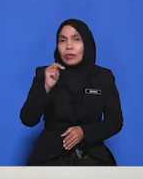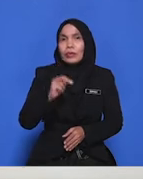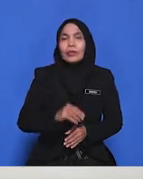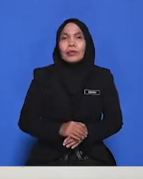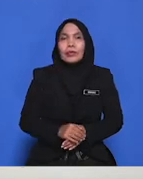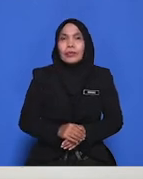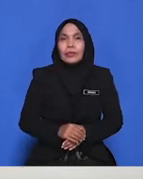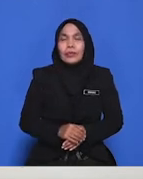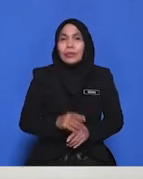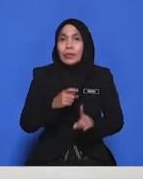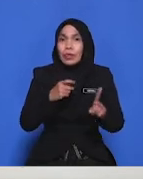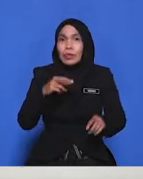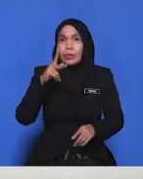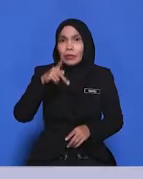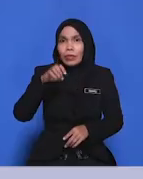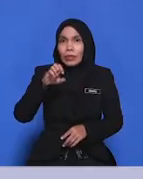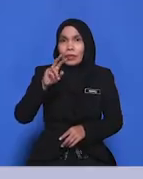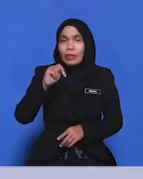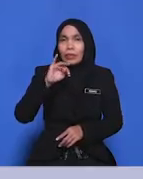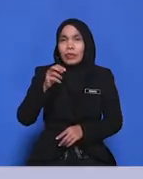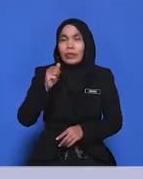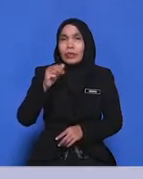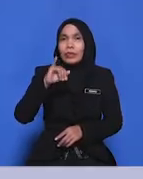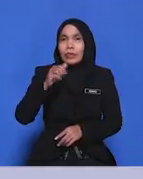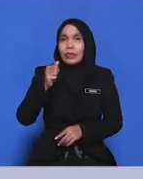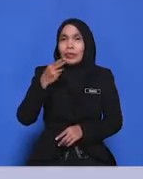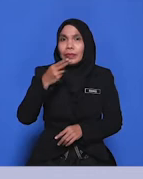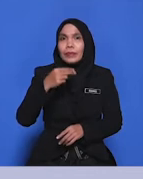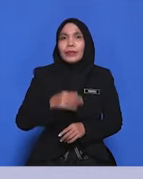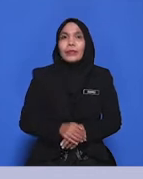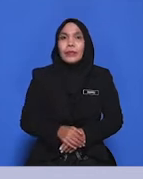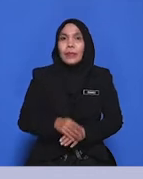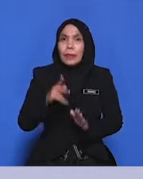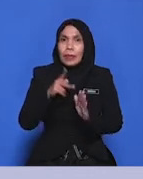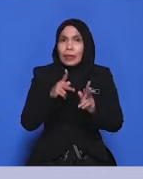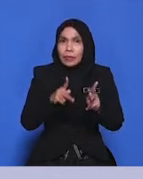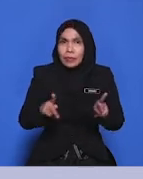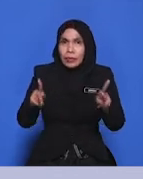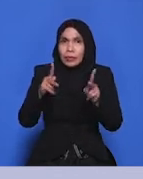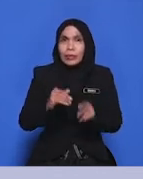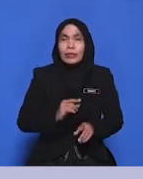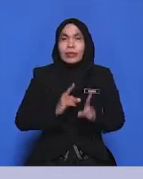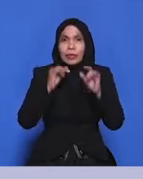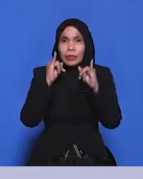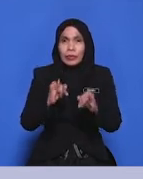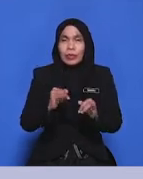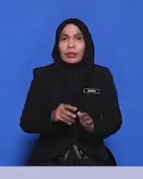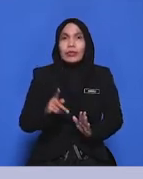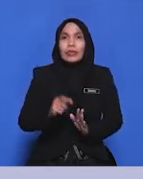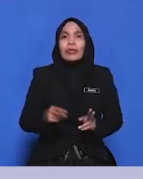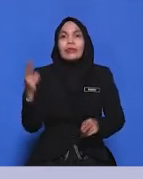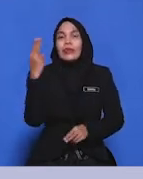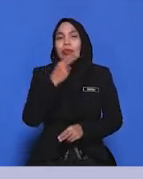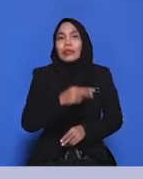amat diperlukan dalam kehidupan umat Islam untuk membangunkan diri dan melaksanakan Islam menurut ajaran yang murni.